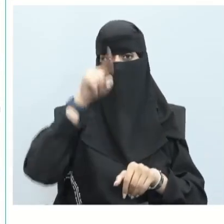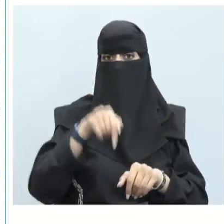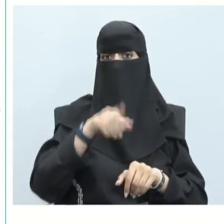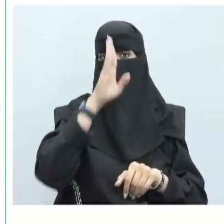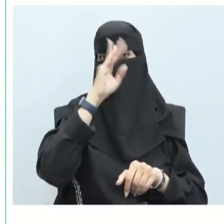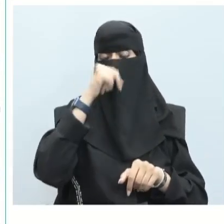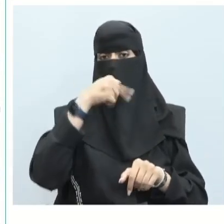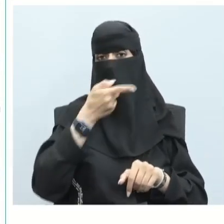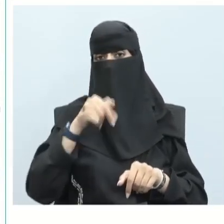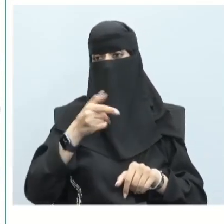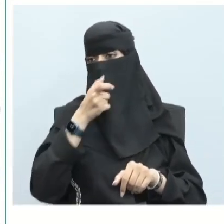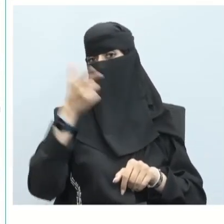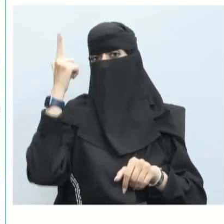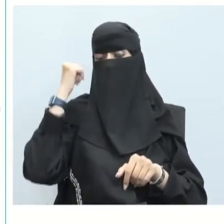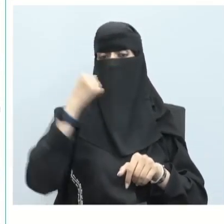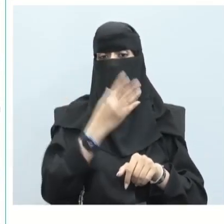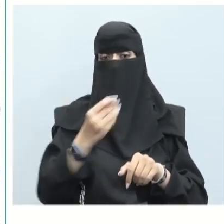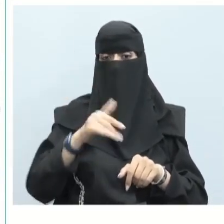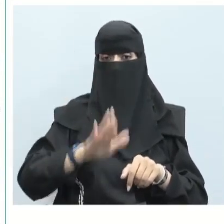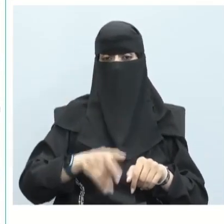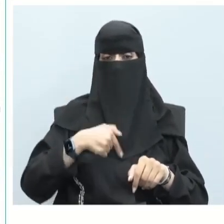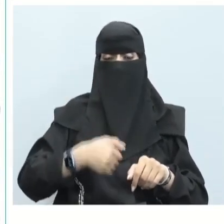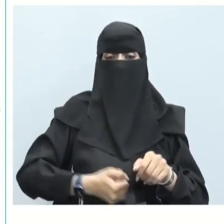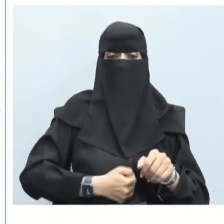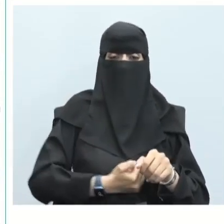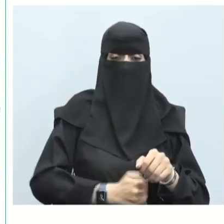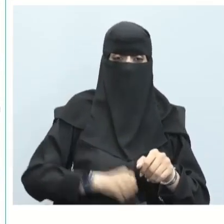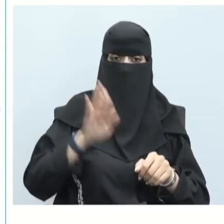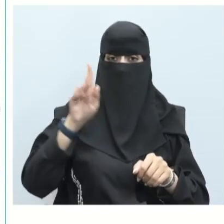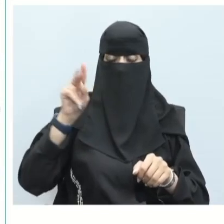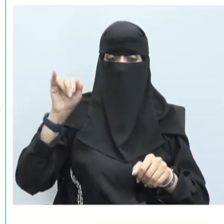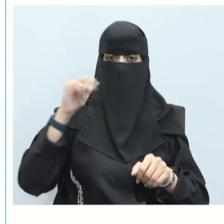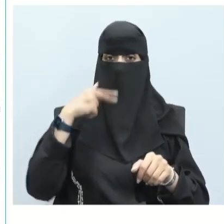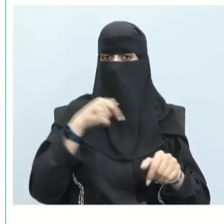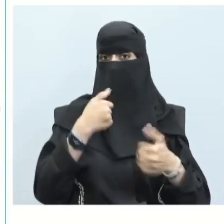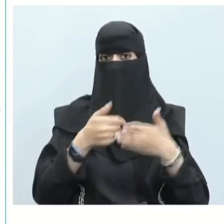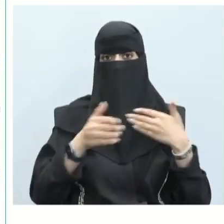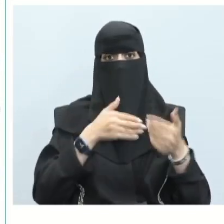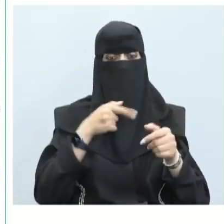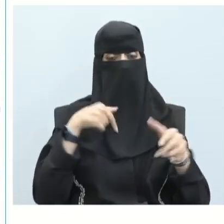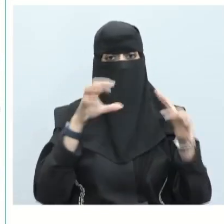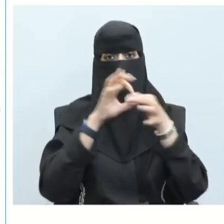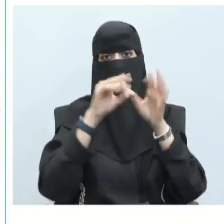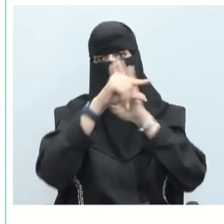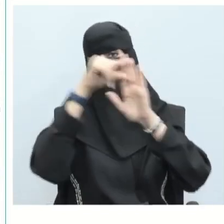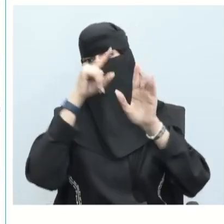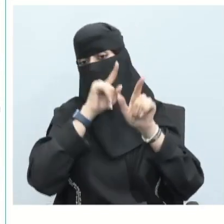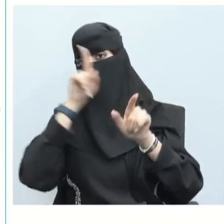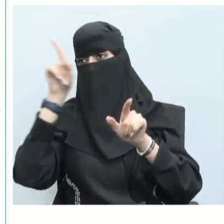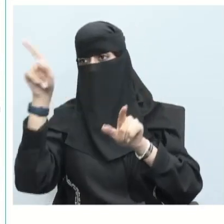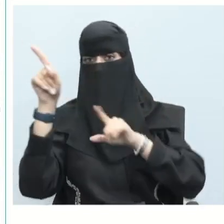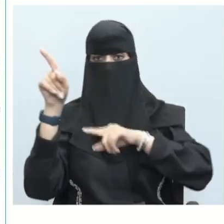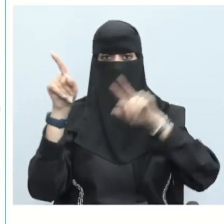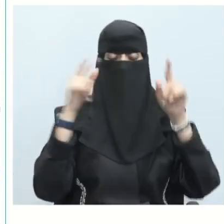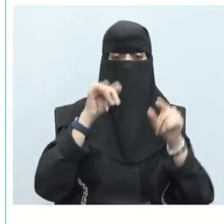اصيبت ابنتي الصغيره بتسمم غذائي ليس له علاقه بالقضيه فهذا من